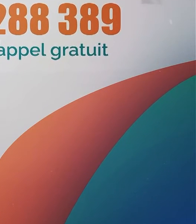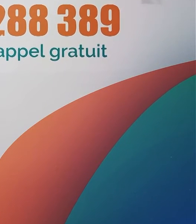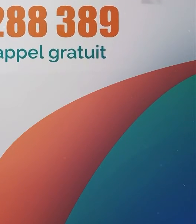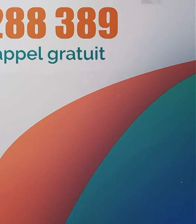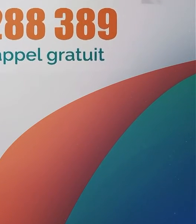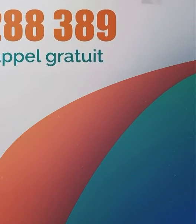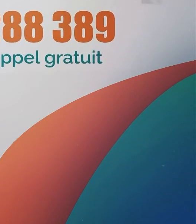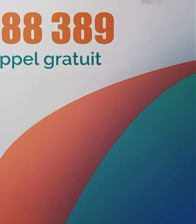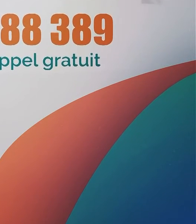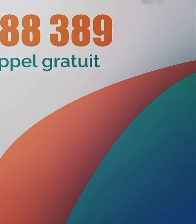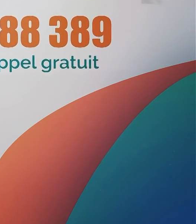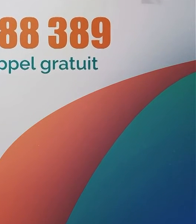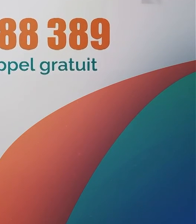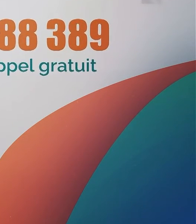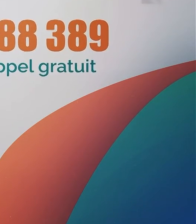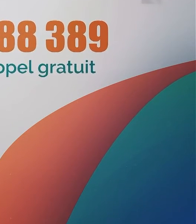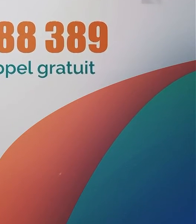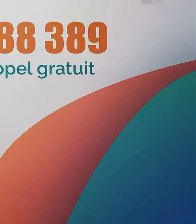21h.